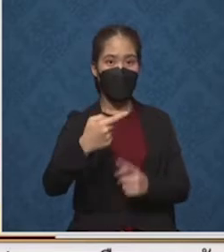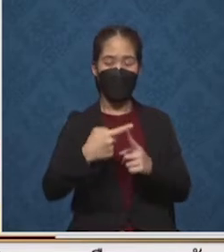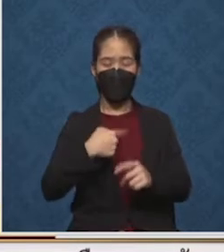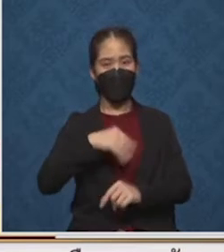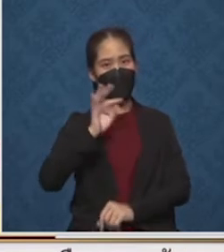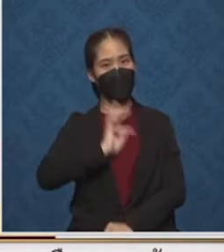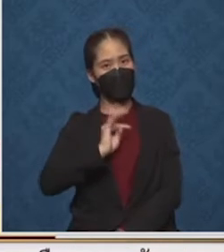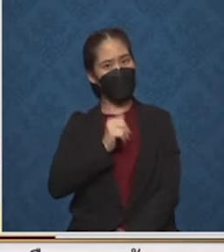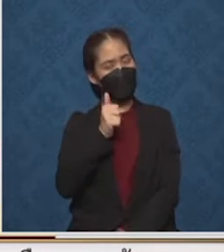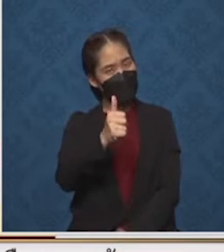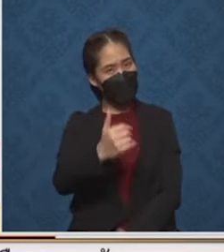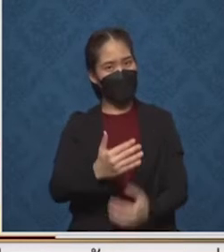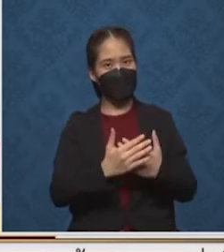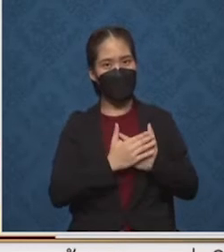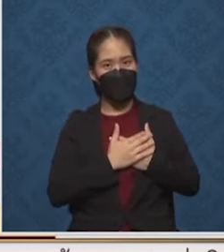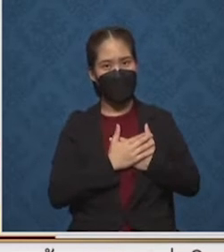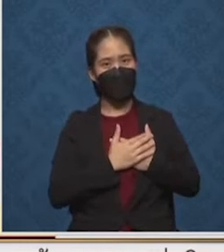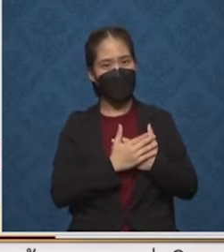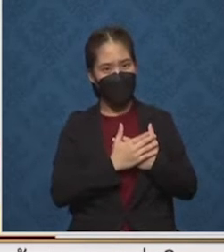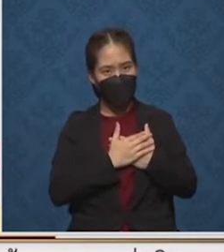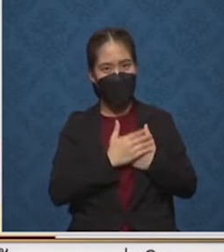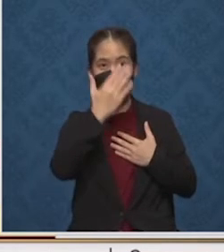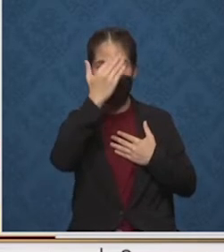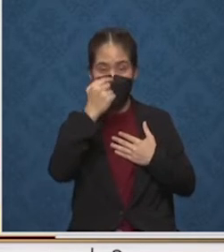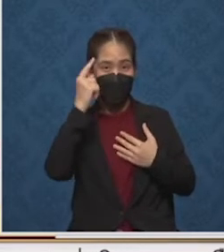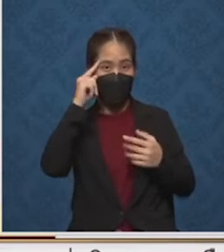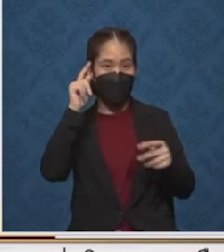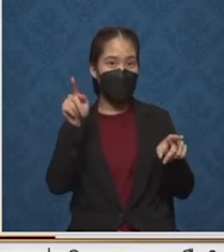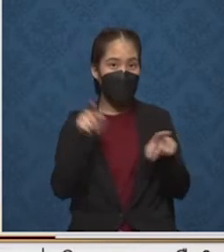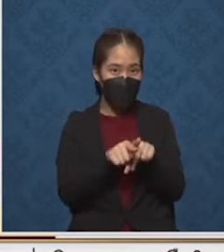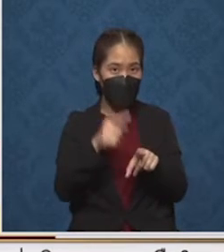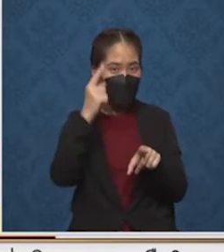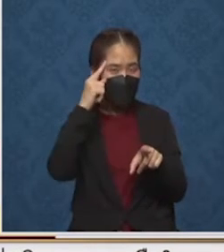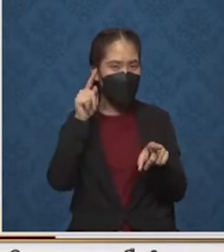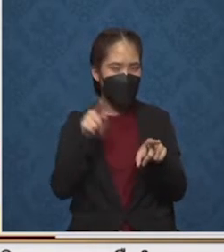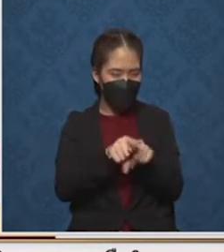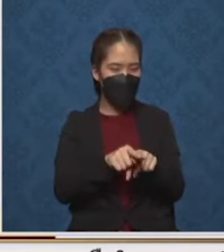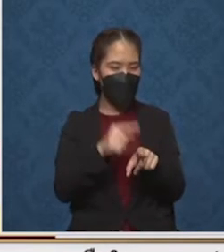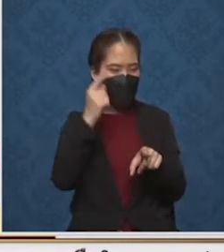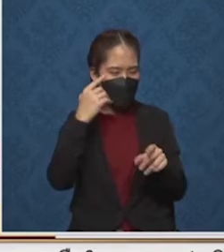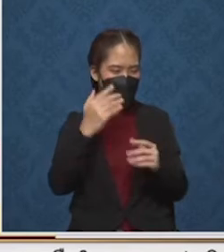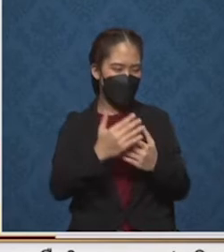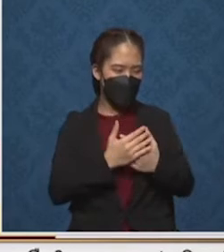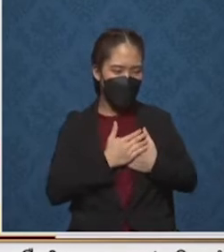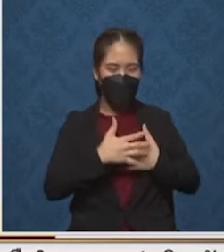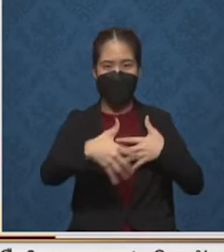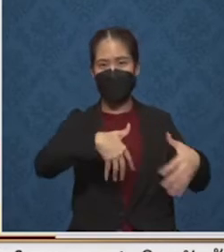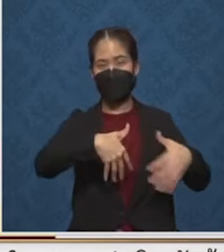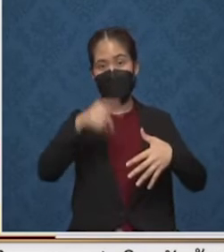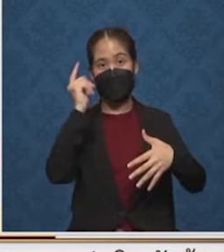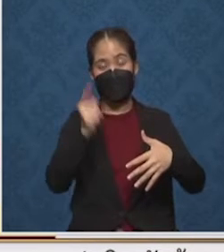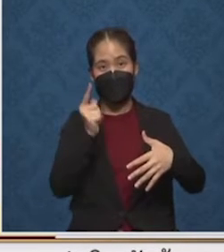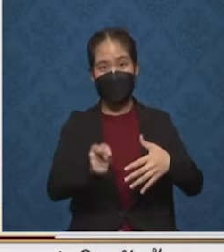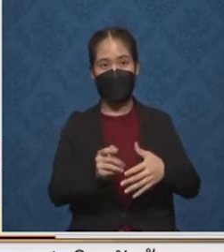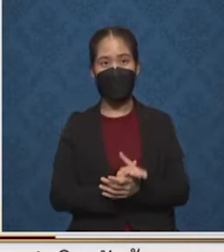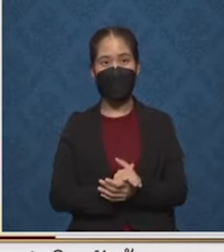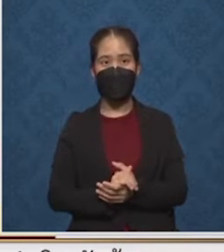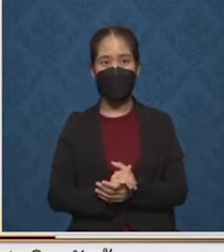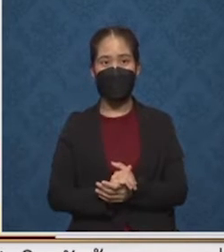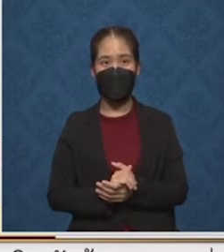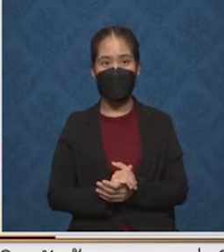รู้สึกรักทันกันมาเพราะท่านเห็นแก่พี่น้องประชาชนจริงๆเพราะมันอภัยที่ผมบอกว่าท่านไปเมื่อสักครู่เนี่ย